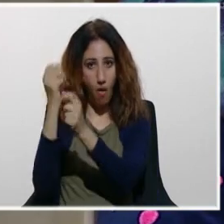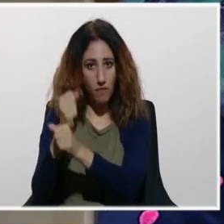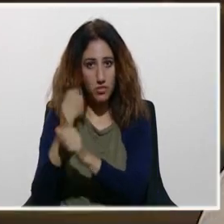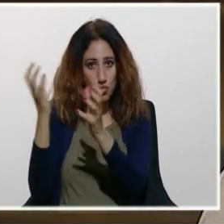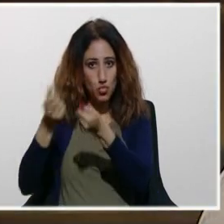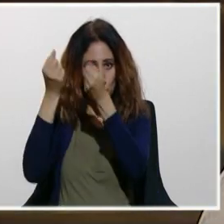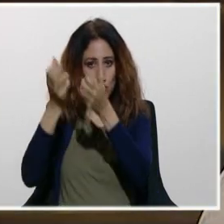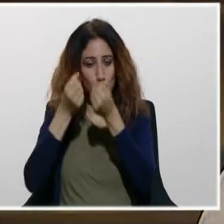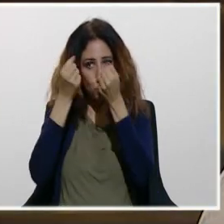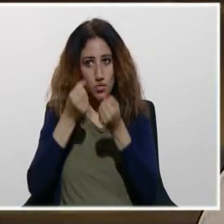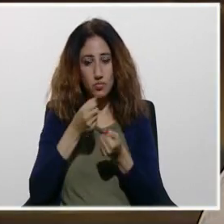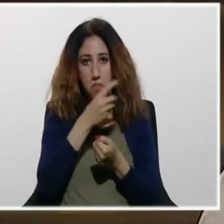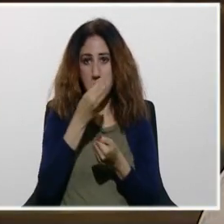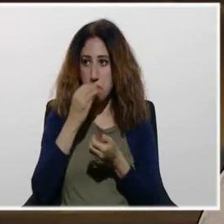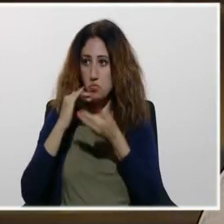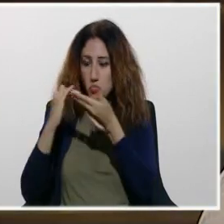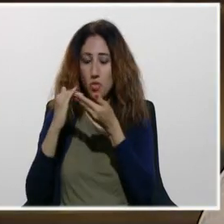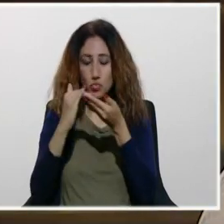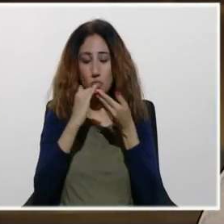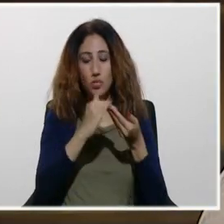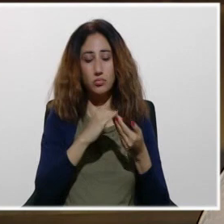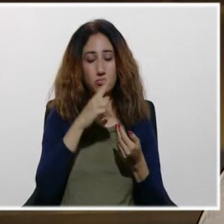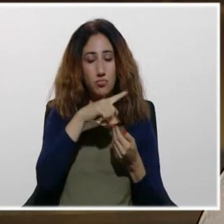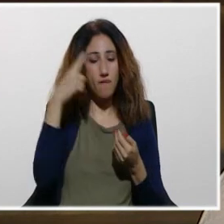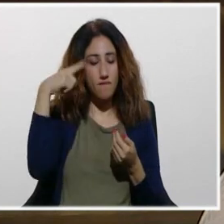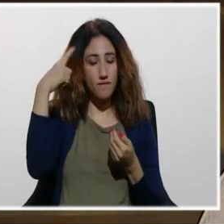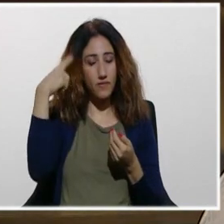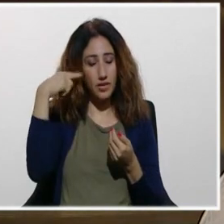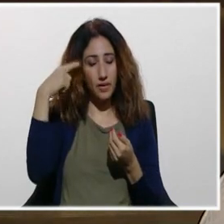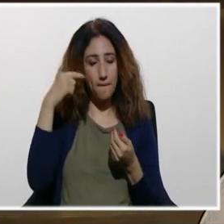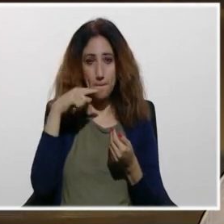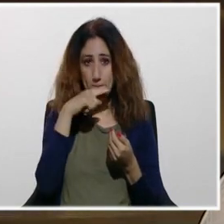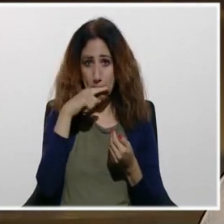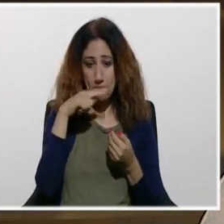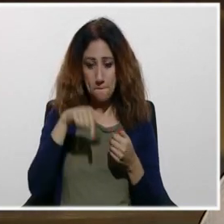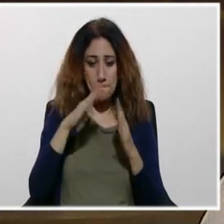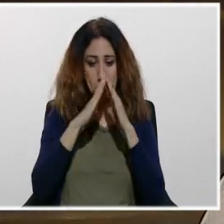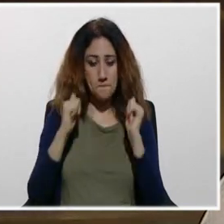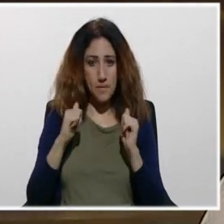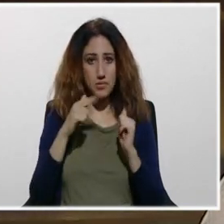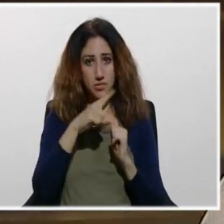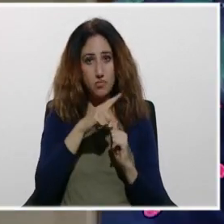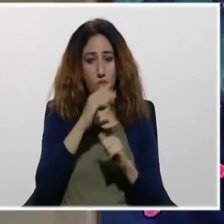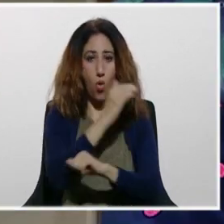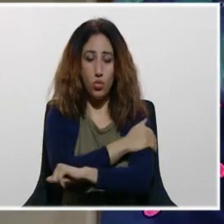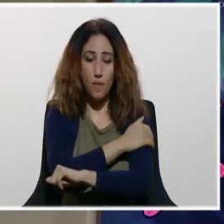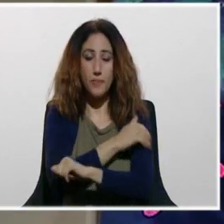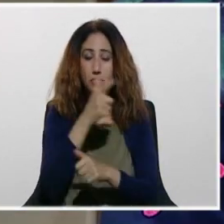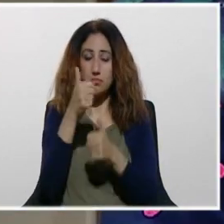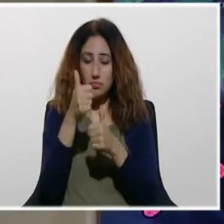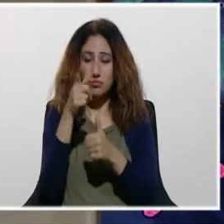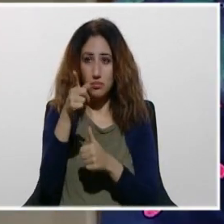انت بتاكدي وبتعززي قد ايه الحمد لله نفس الفكره اللي دايما بنقولها، ان المراه المصريه ست يعتمد عليها،